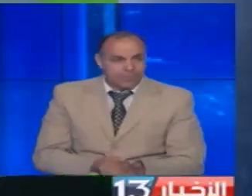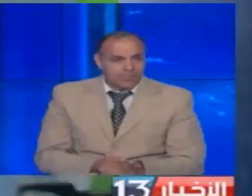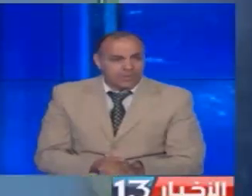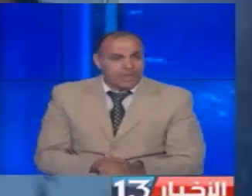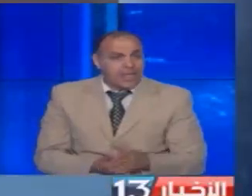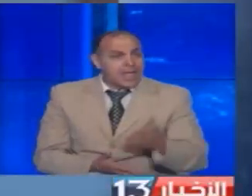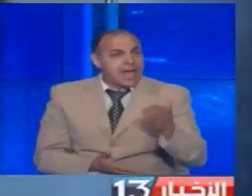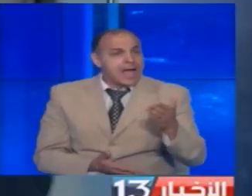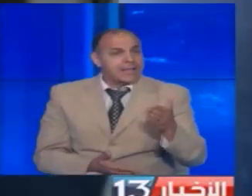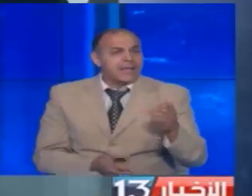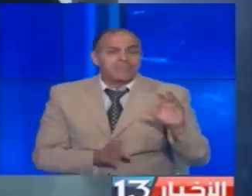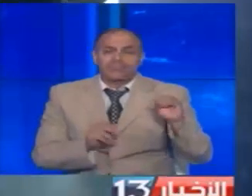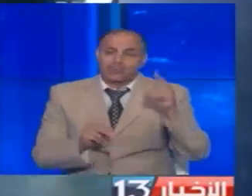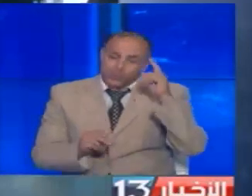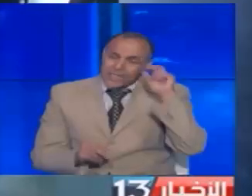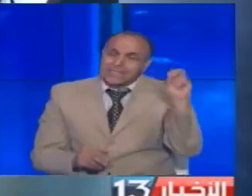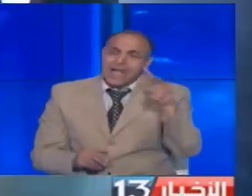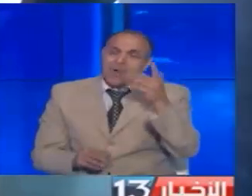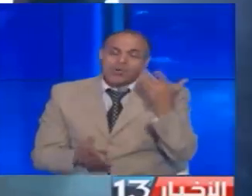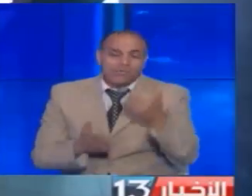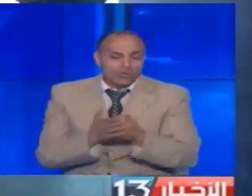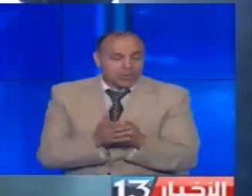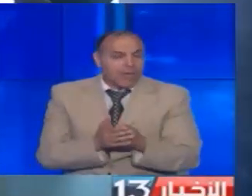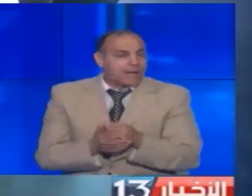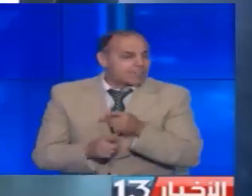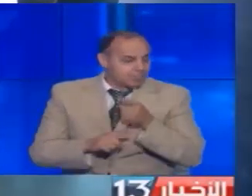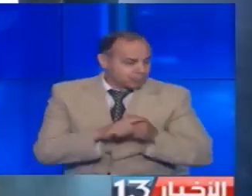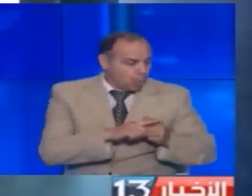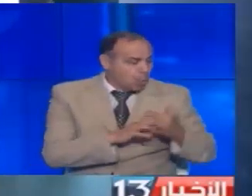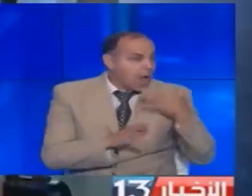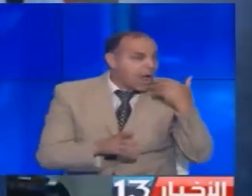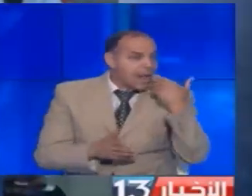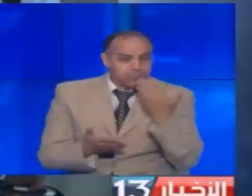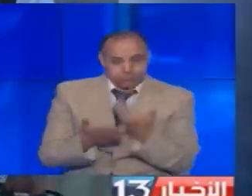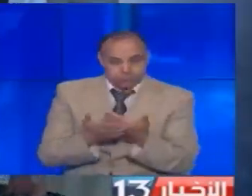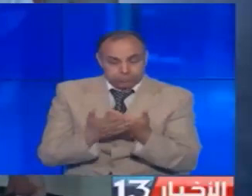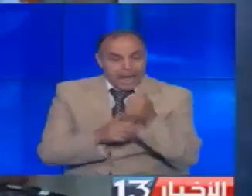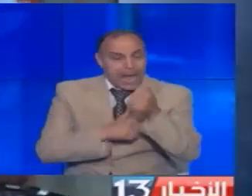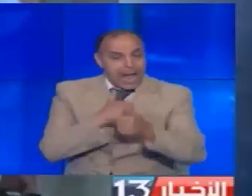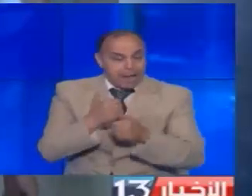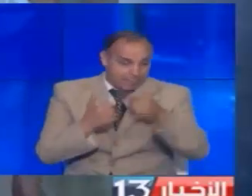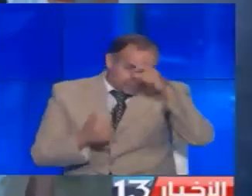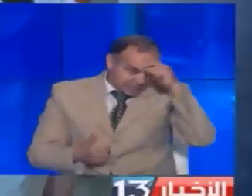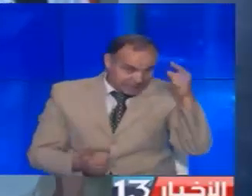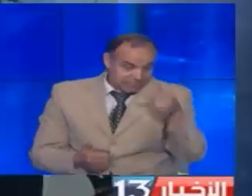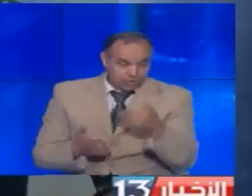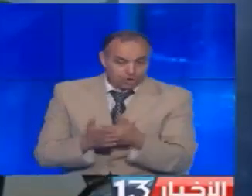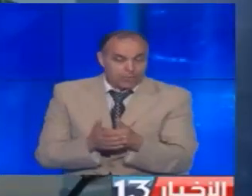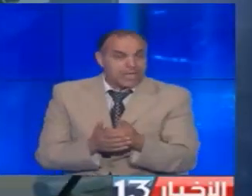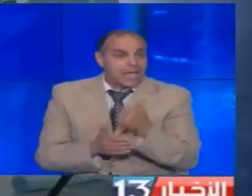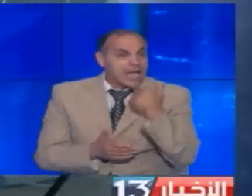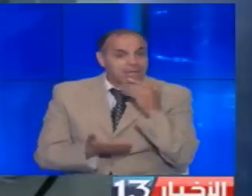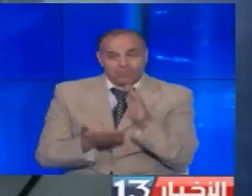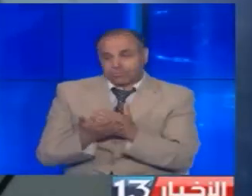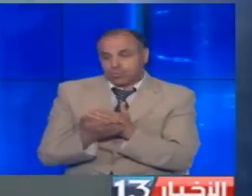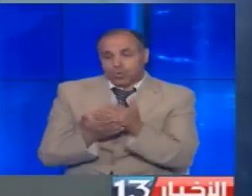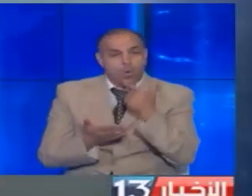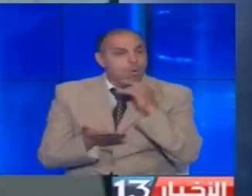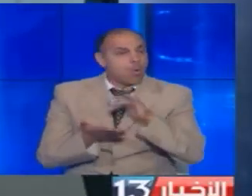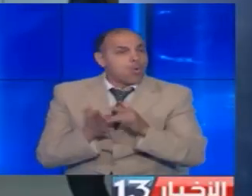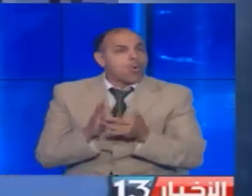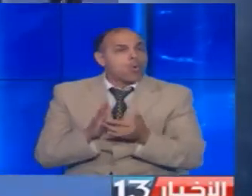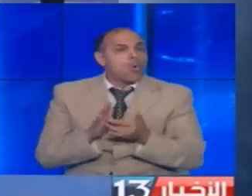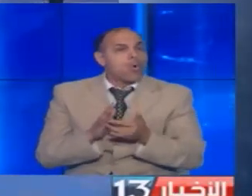عملية تسويقية للسياحة بجربة ستنعكس إيجاباً على مؤشرات الموسم الصيفي بالجزيرة، واستعداد من كل